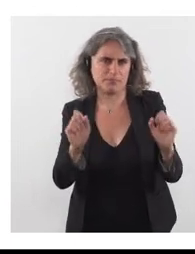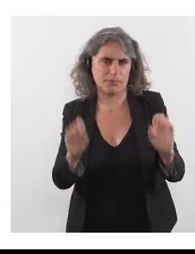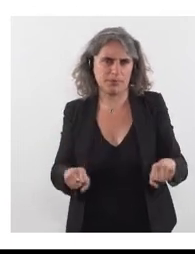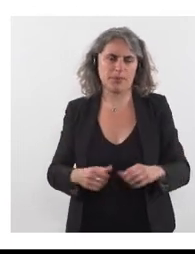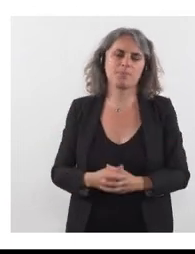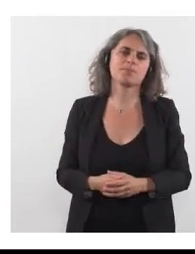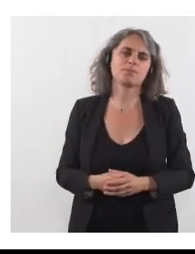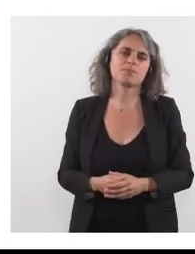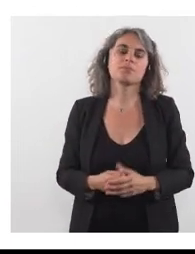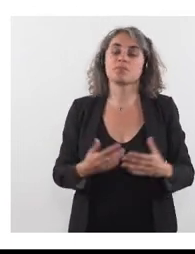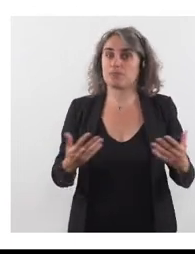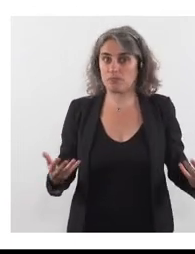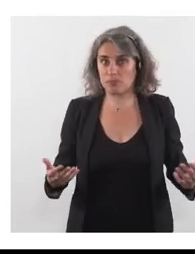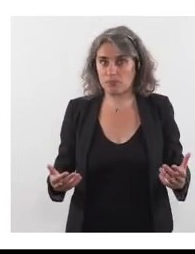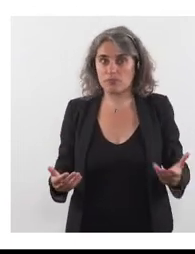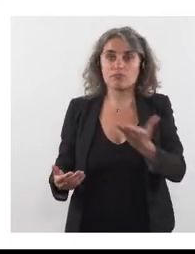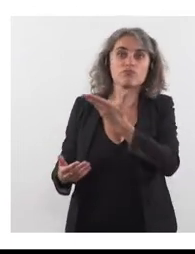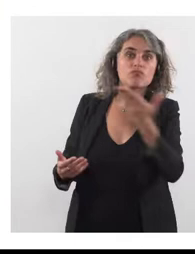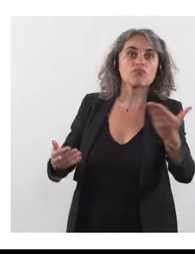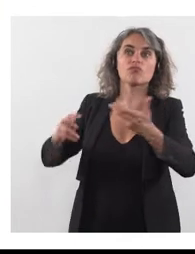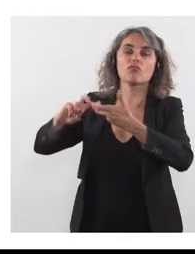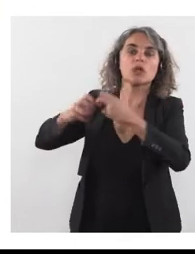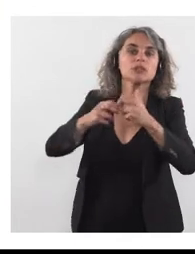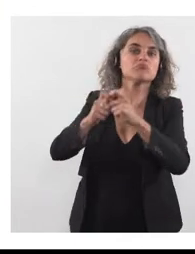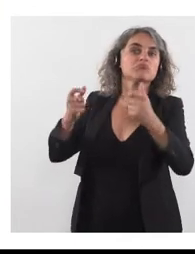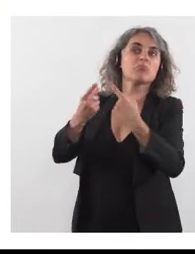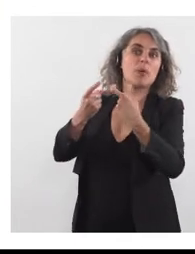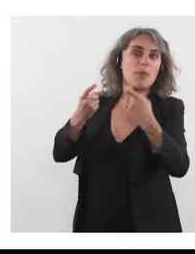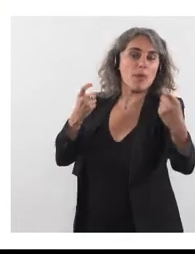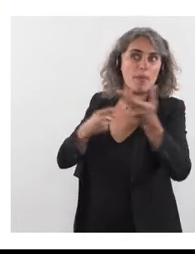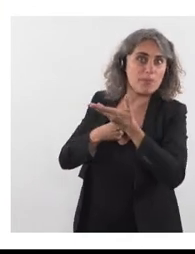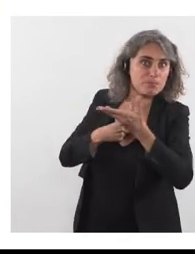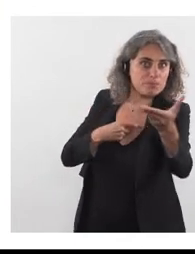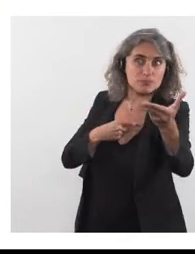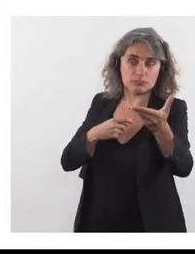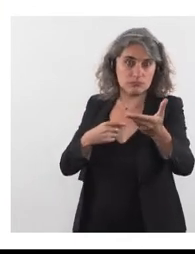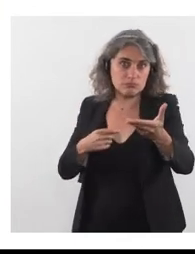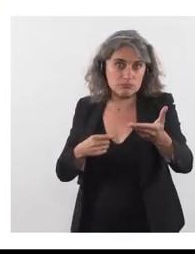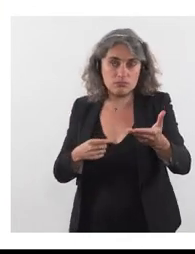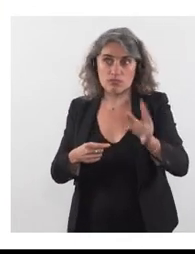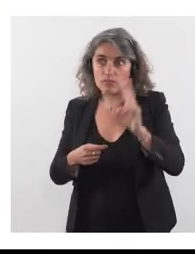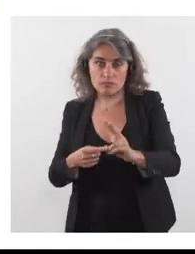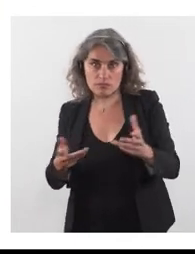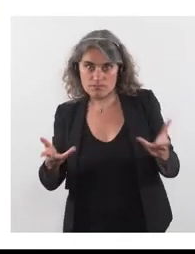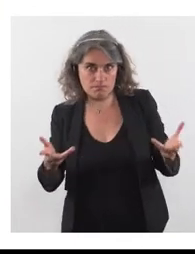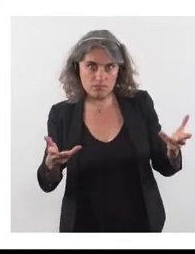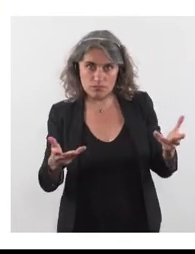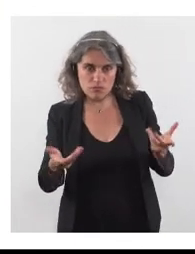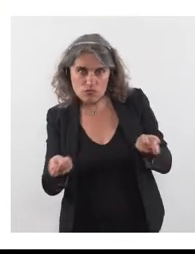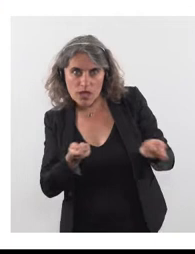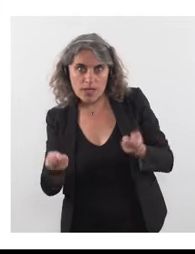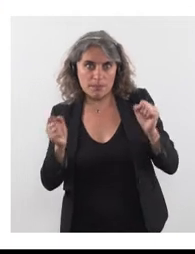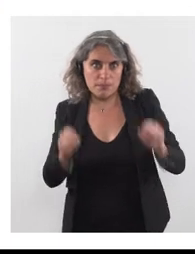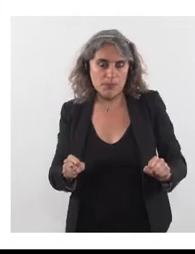formes que l'ensemble des organismes de promotion de l'égalité de traitement ne peuvent pas suivre, puisque leurs compétences, leurs